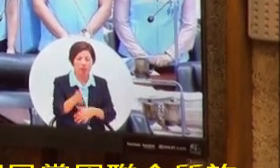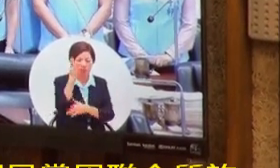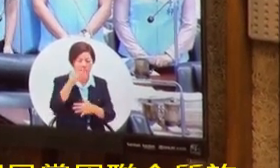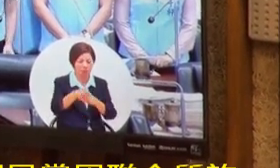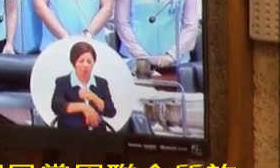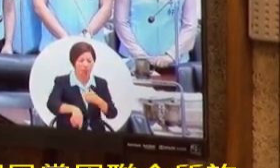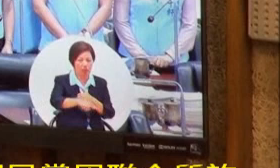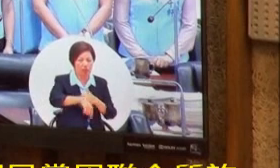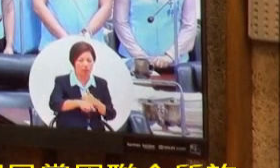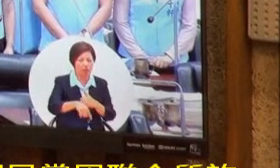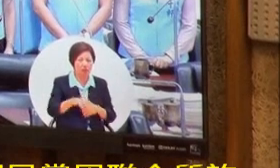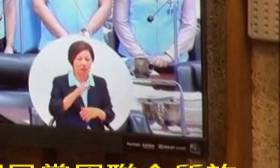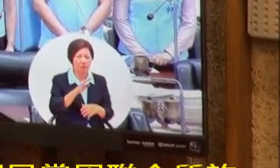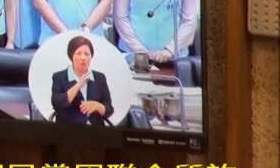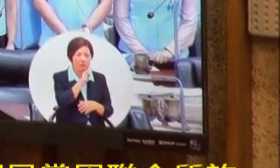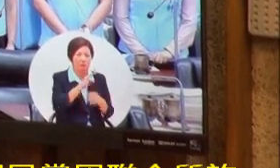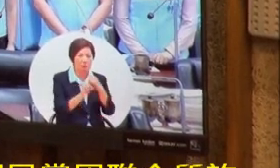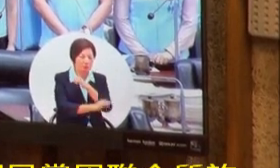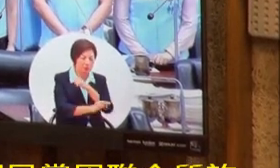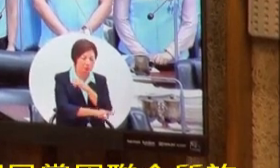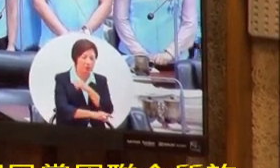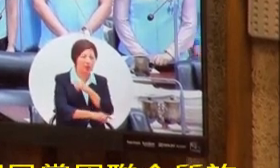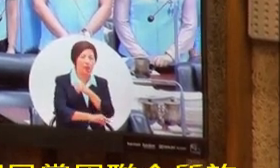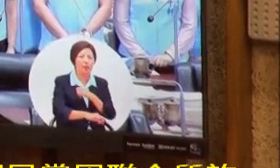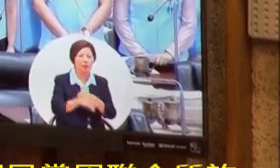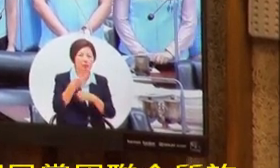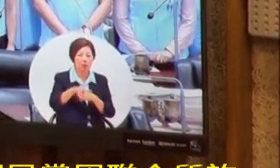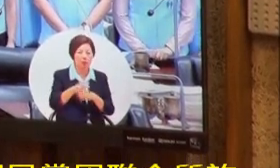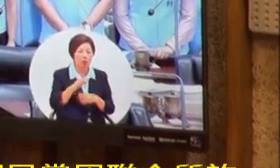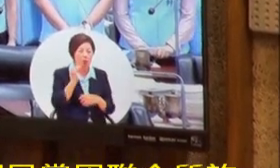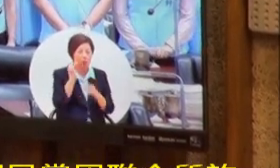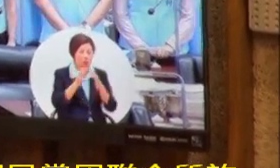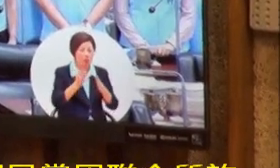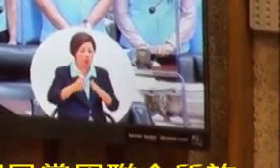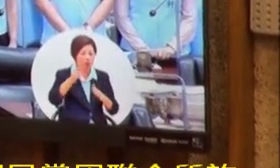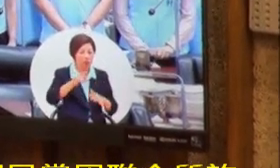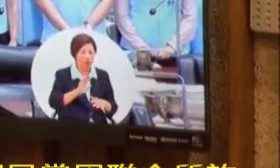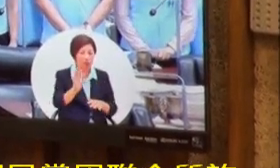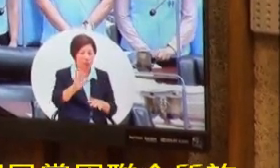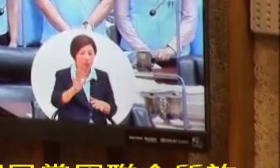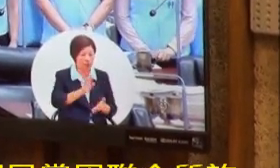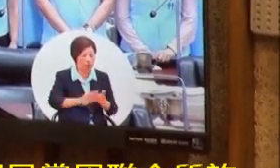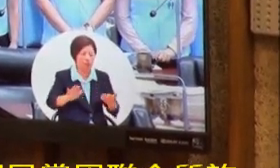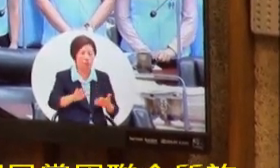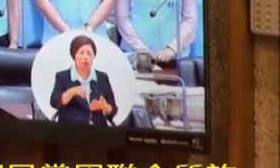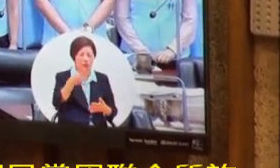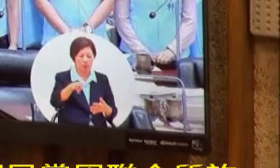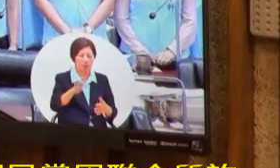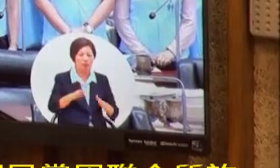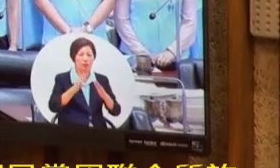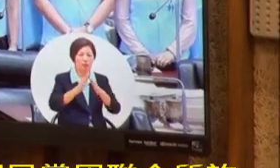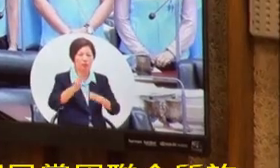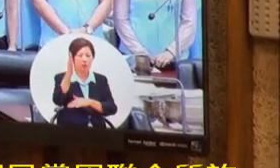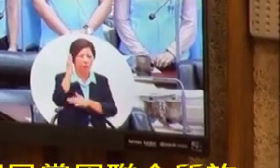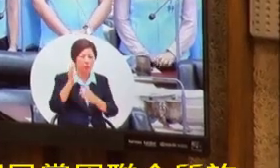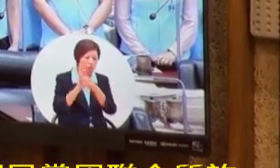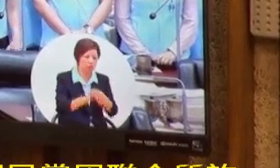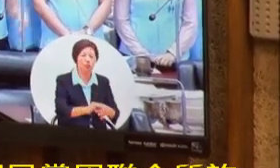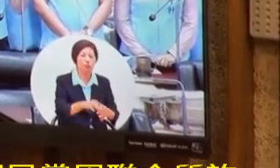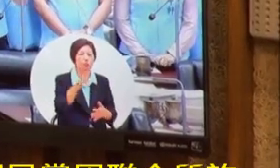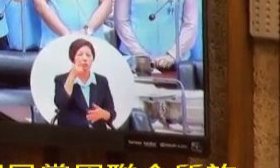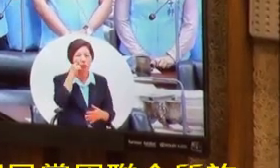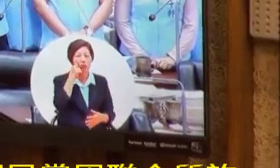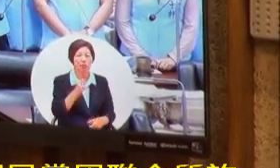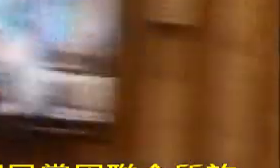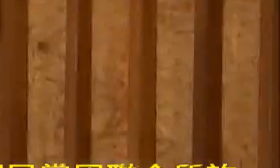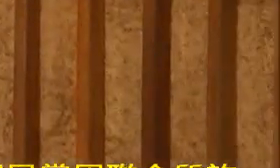以前的弊案，市长，如果你不想解决这些事，我们的市政就没有办法再延续。731气爆，